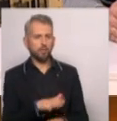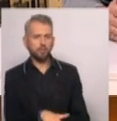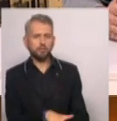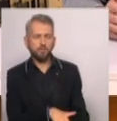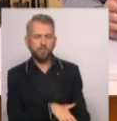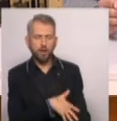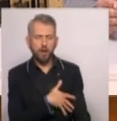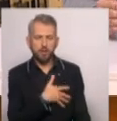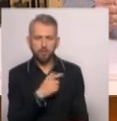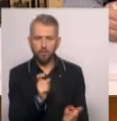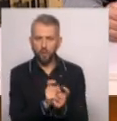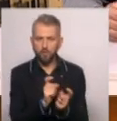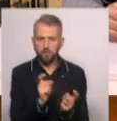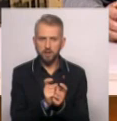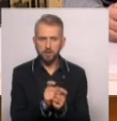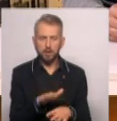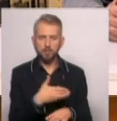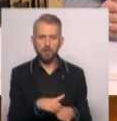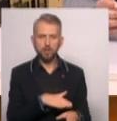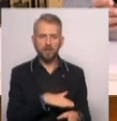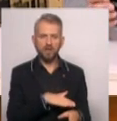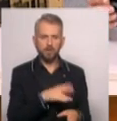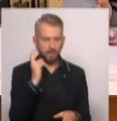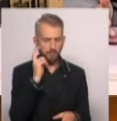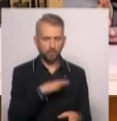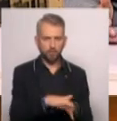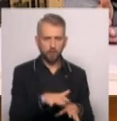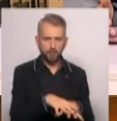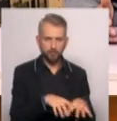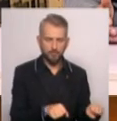конфлікт між виконавчою київською владою і